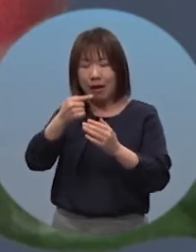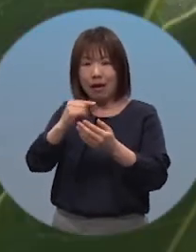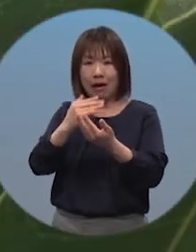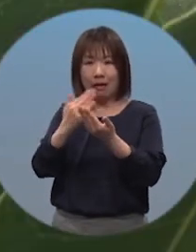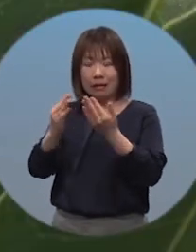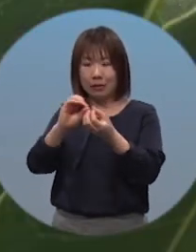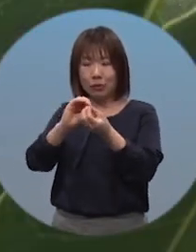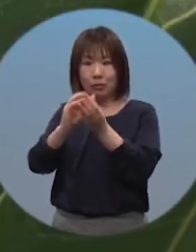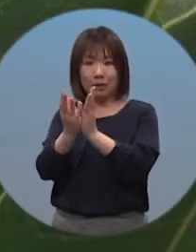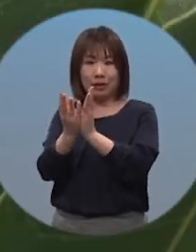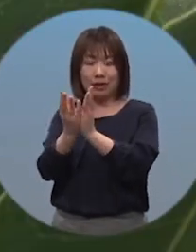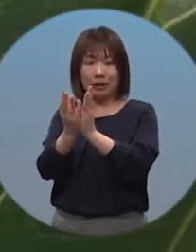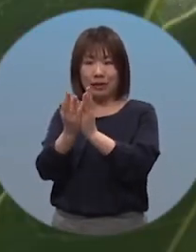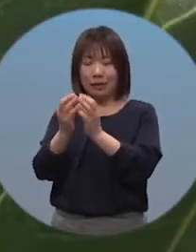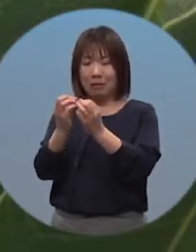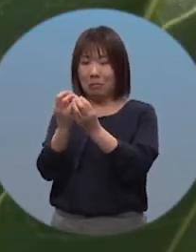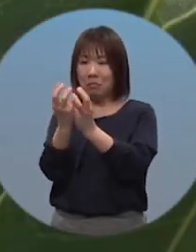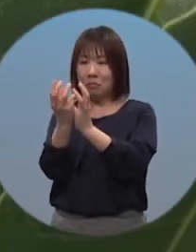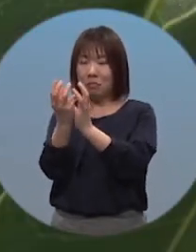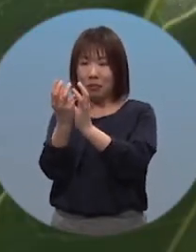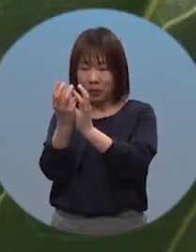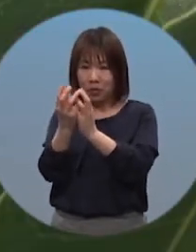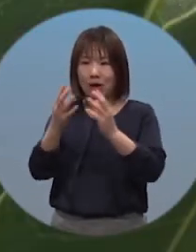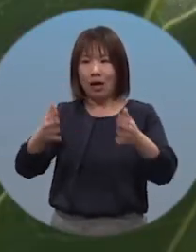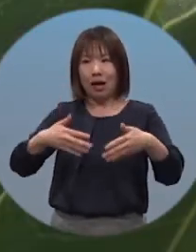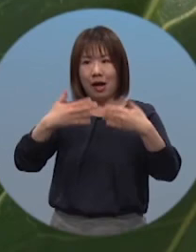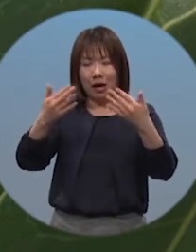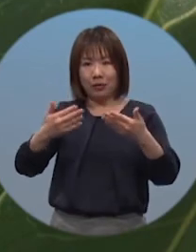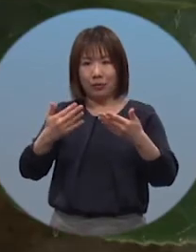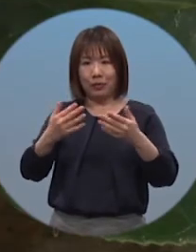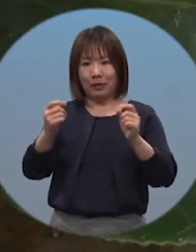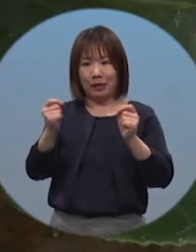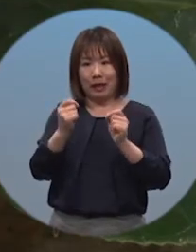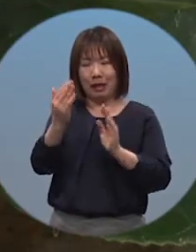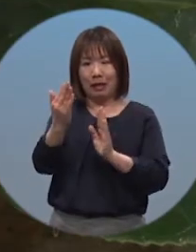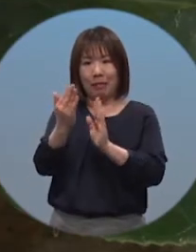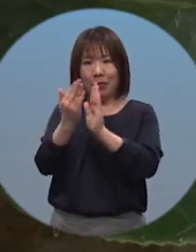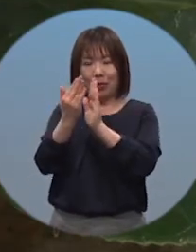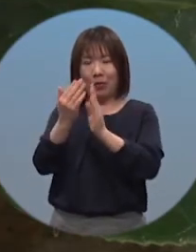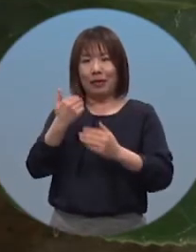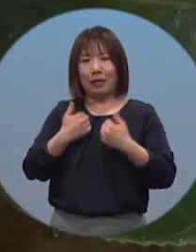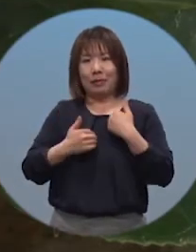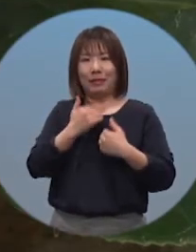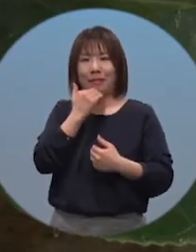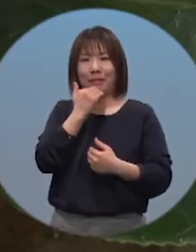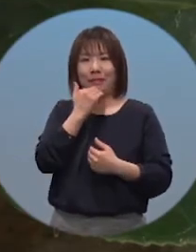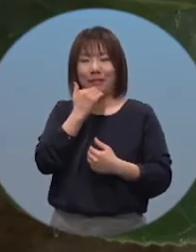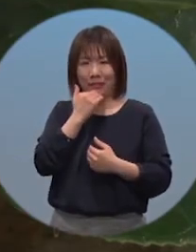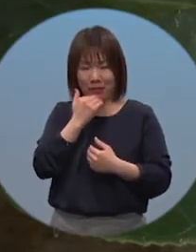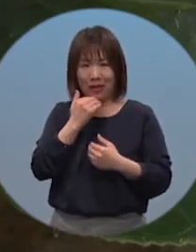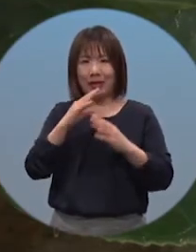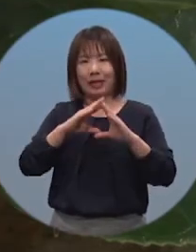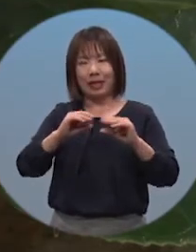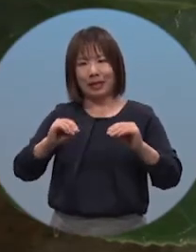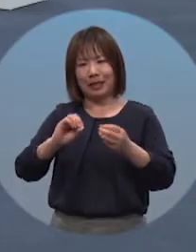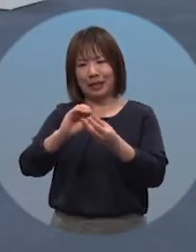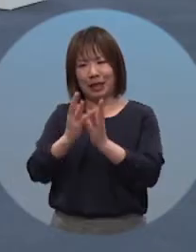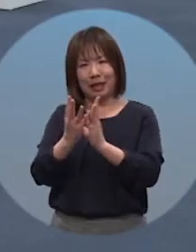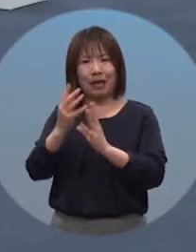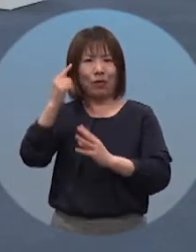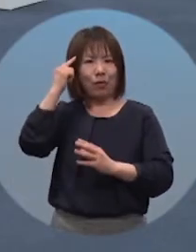いるとアーサーそろそろ春かなと思うし優しい花ようなと思います